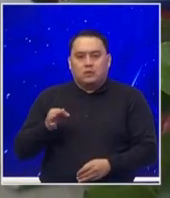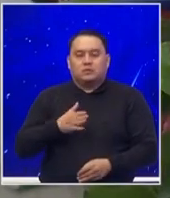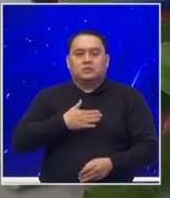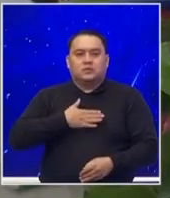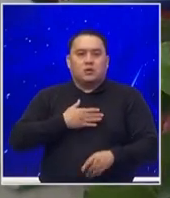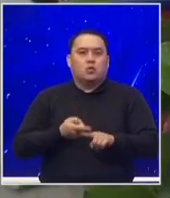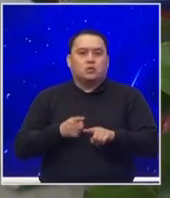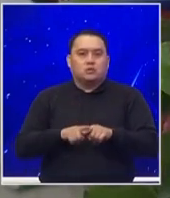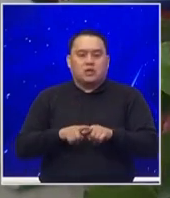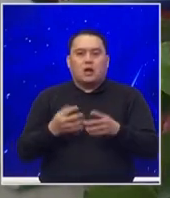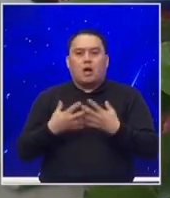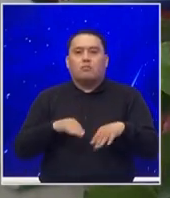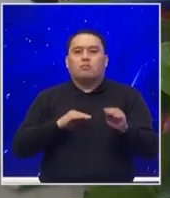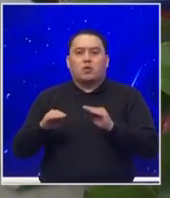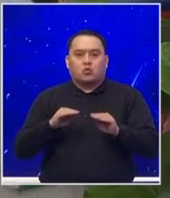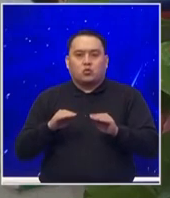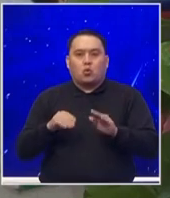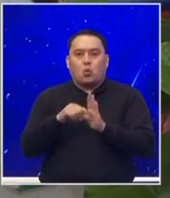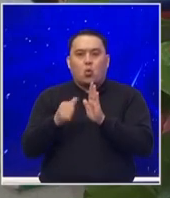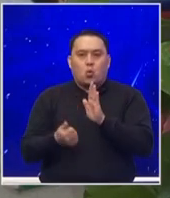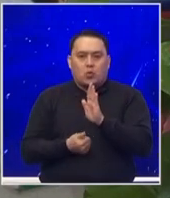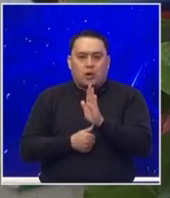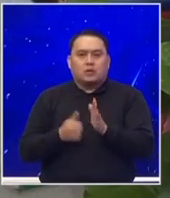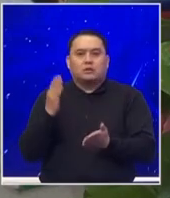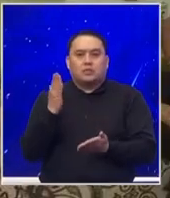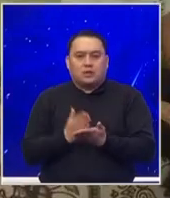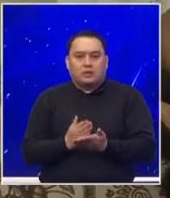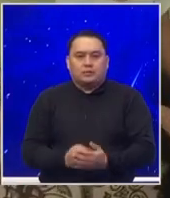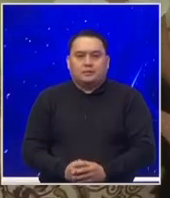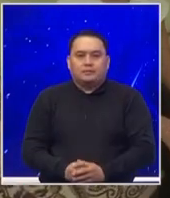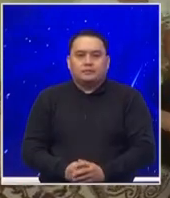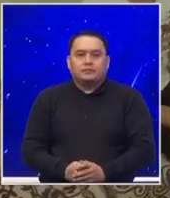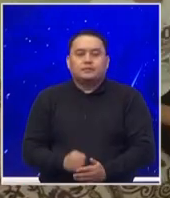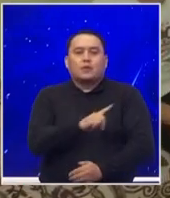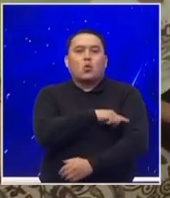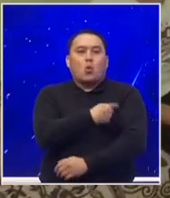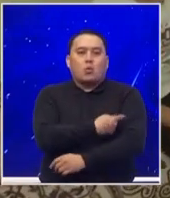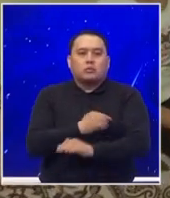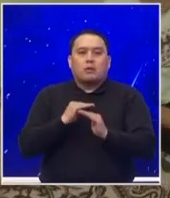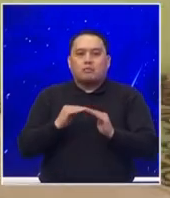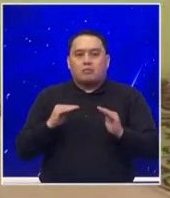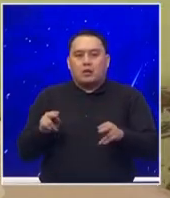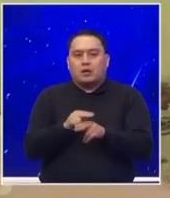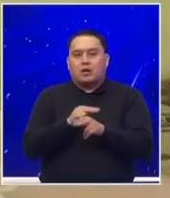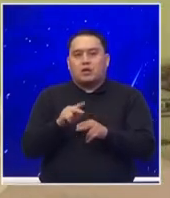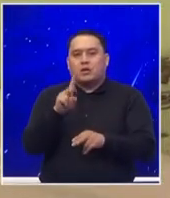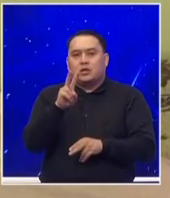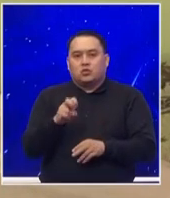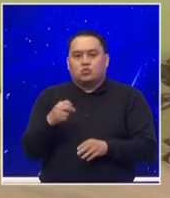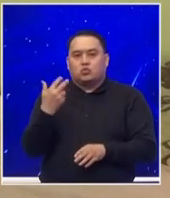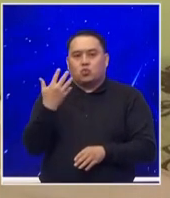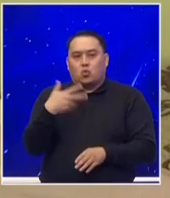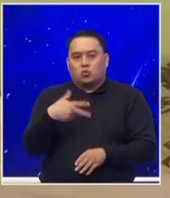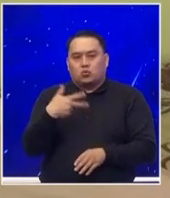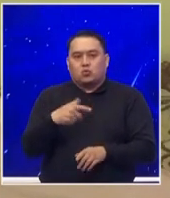осындай аппараттар 16 саны бар. Көп салалы облыстық балалар емханасы 230 орындық. Қазір